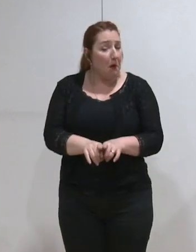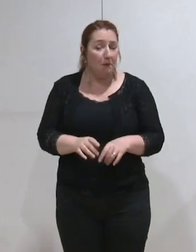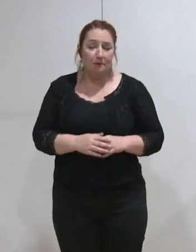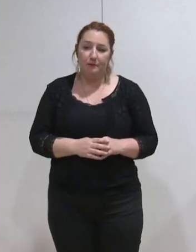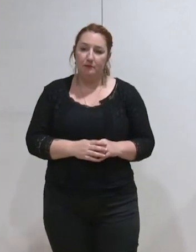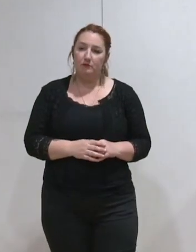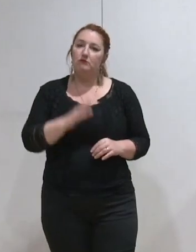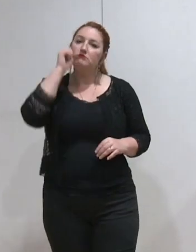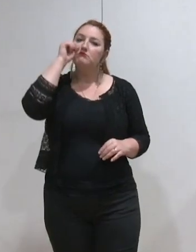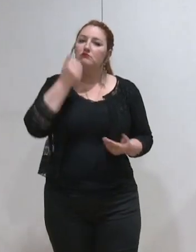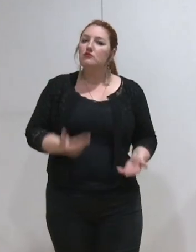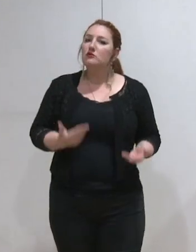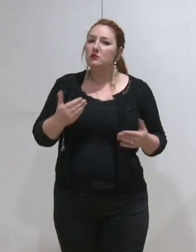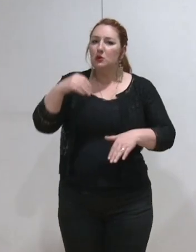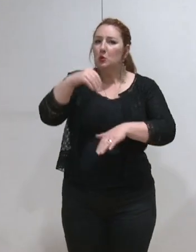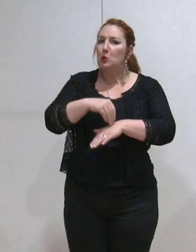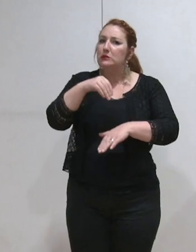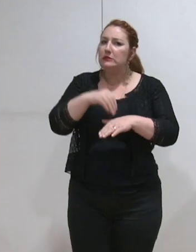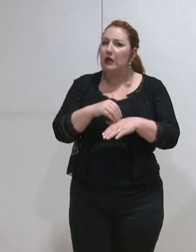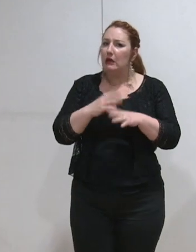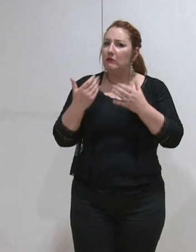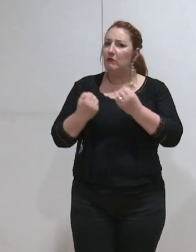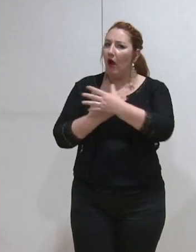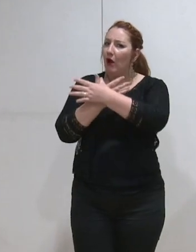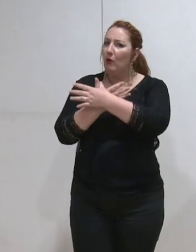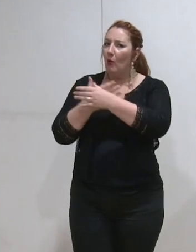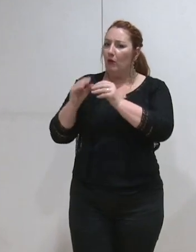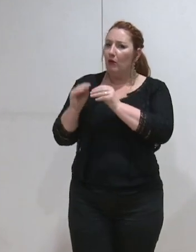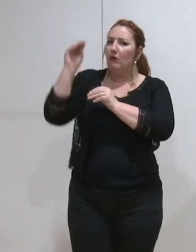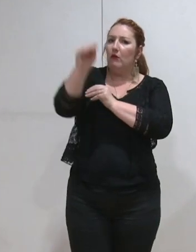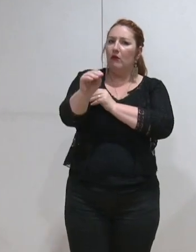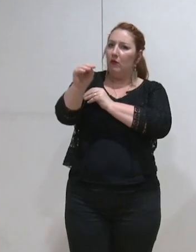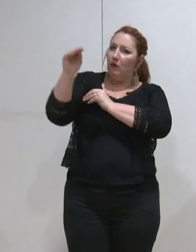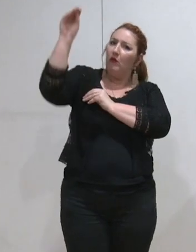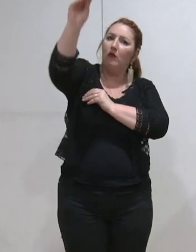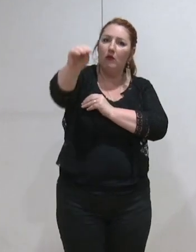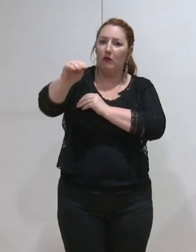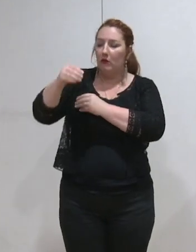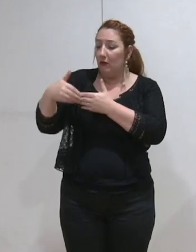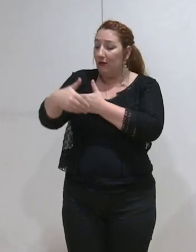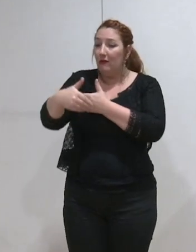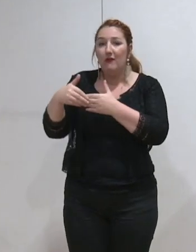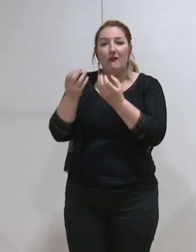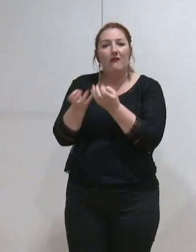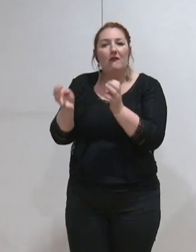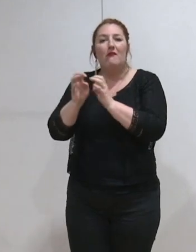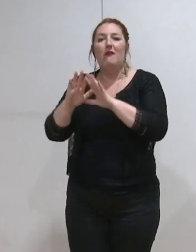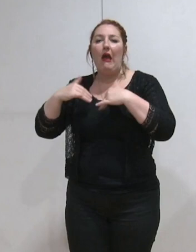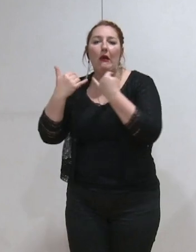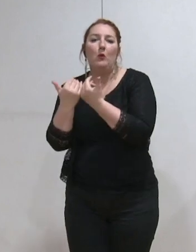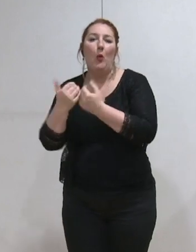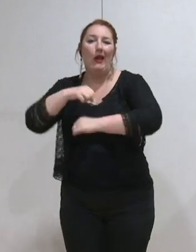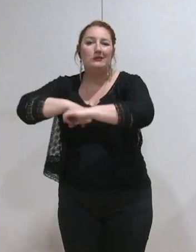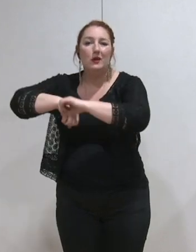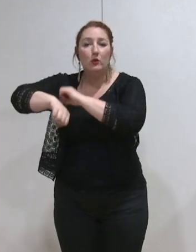laaglo s'espaceent au profit de réunion de bureau exécutif qui tient ses réunions quasiment à H clos ce n'est pas à proprement